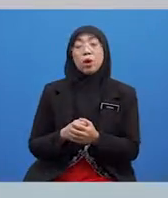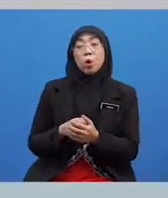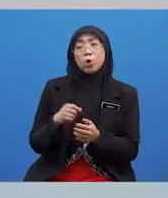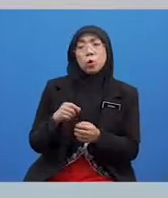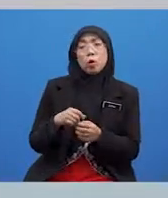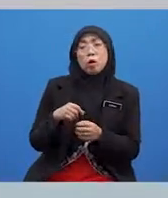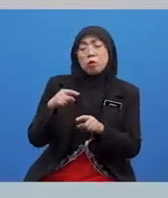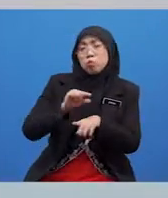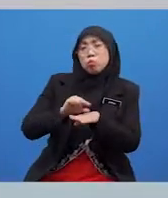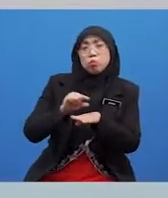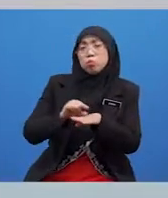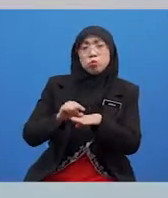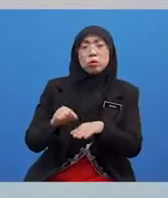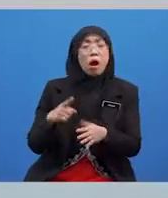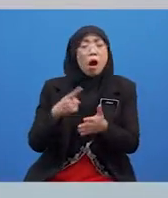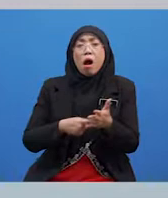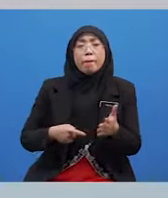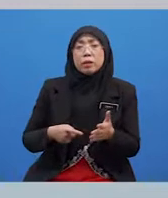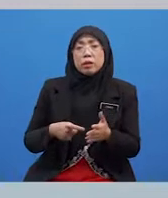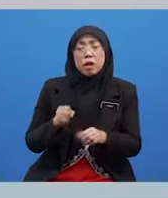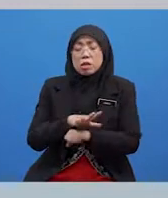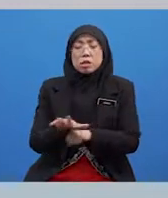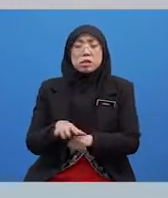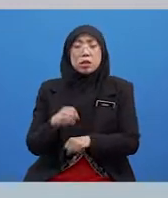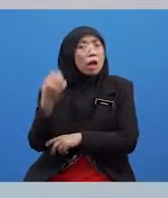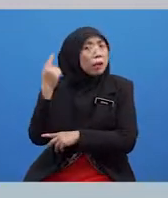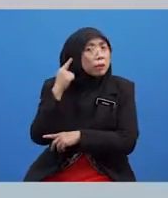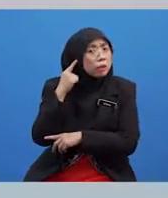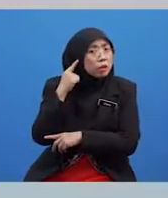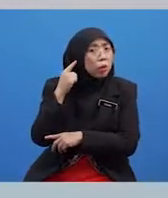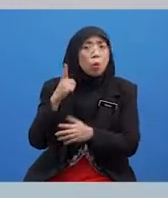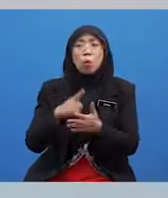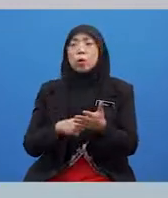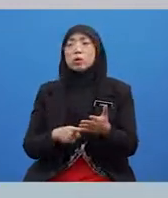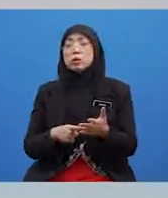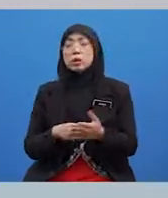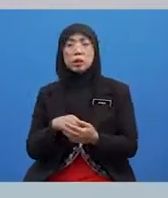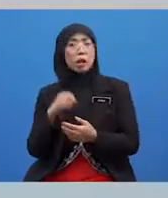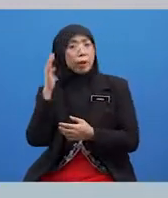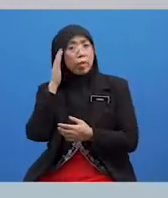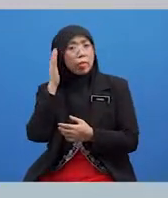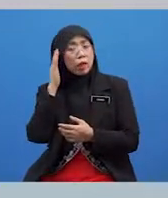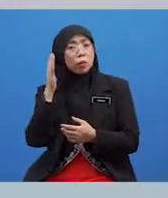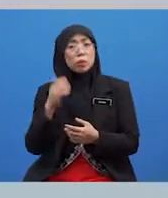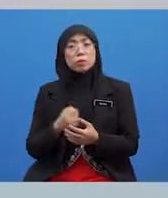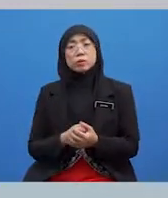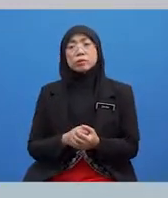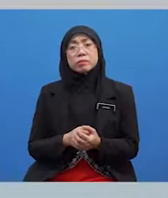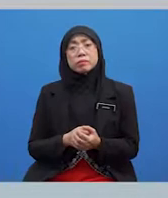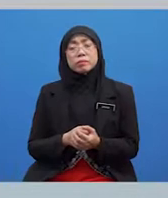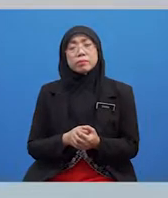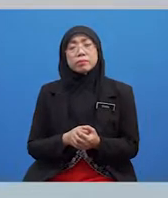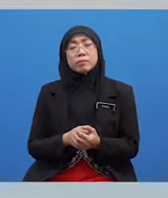untuk menggunakan respon stereotype, respon involuntary atau luar